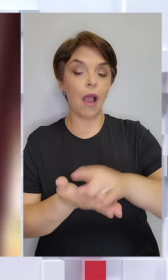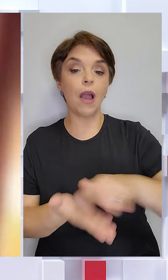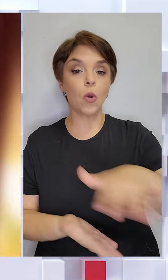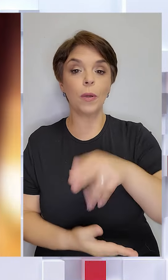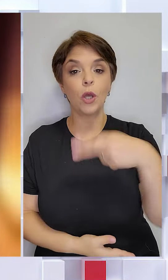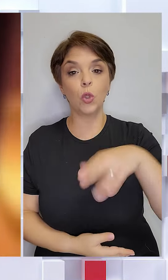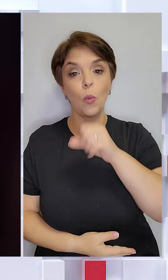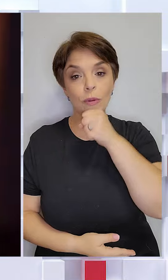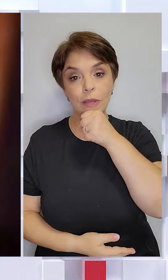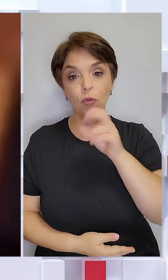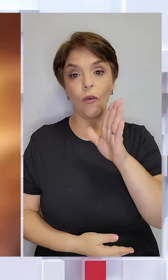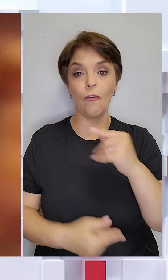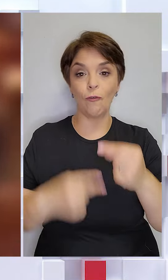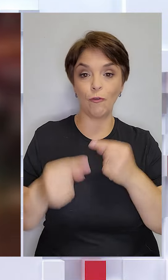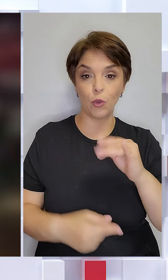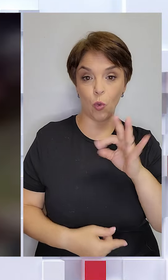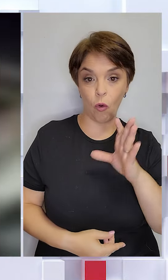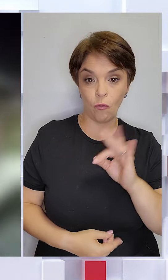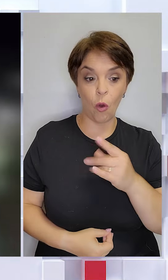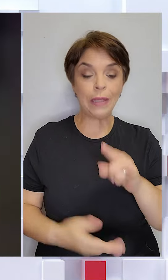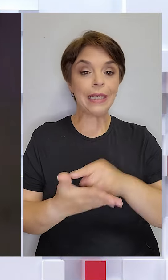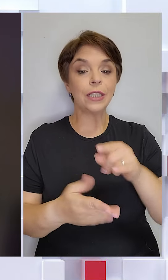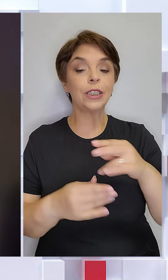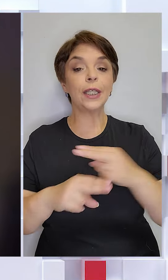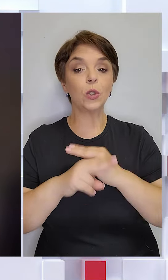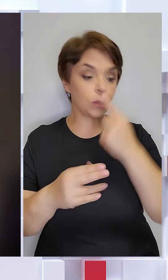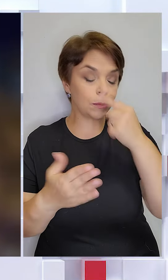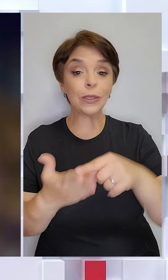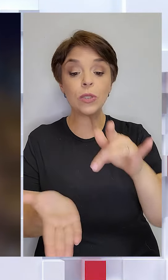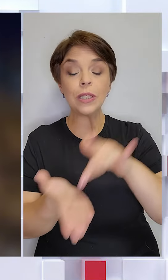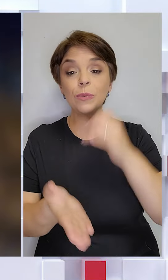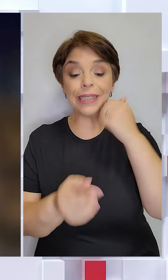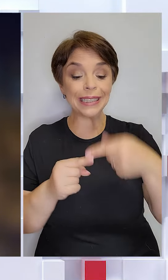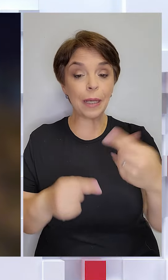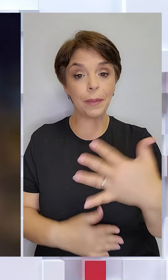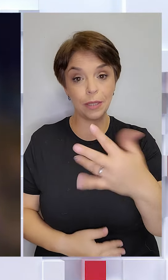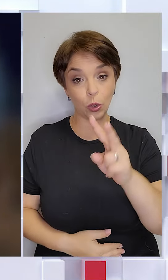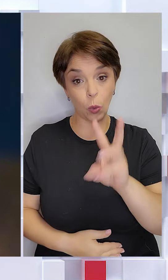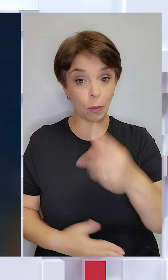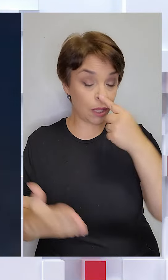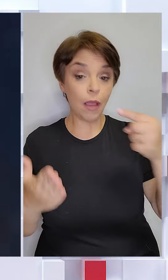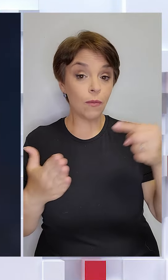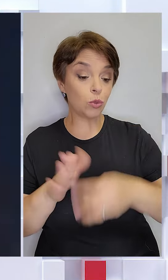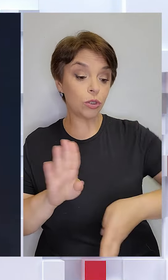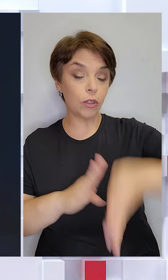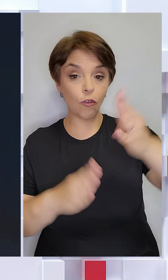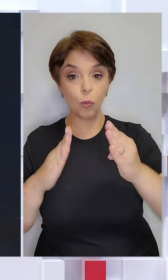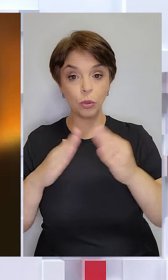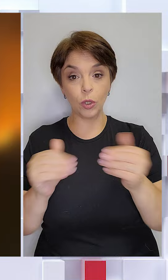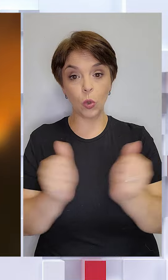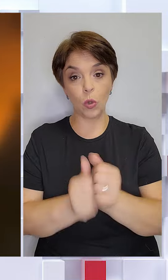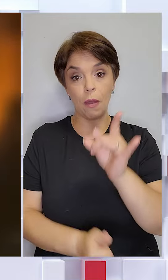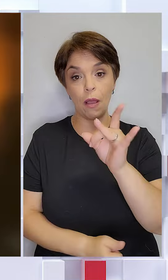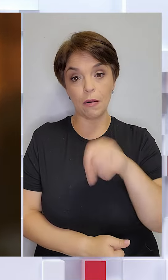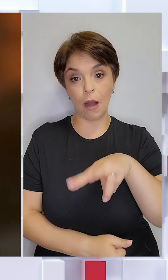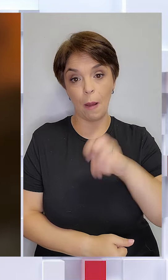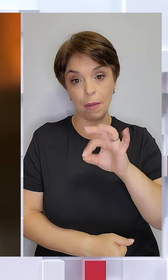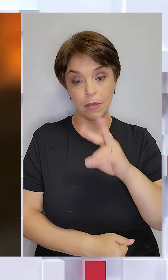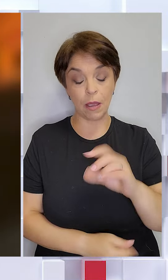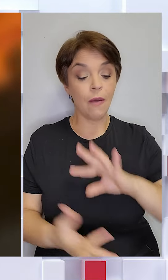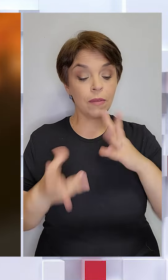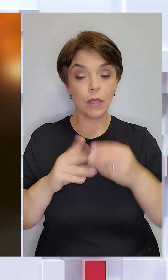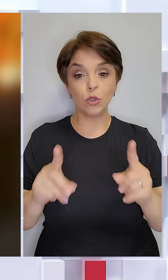аеропортах Домодєдово і Внуково. Кілька дронів не долетіли до центру Москви лише 50 кілометрів і влучили в будинки в районі Раменського, внаслідок